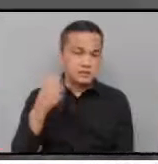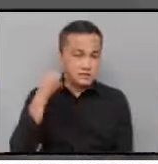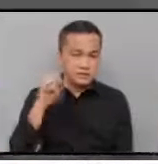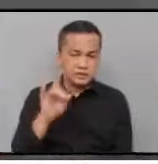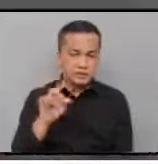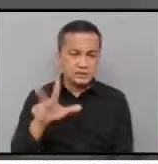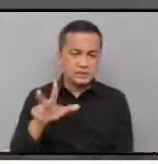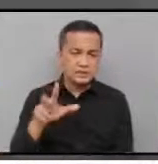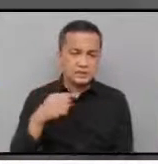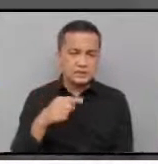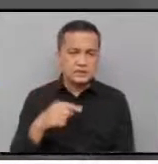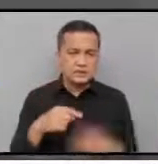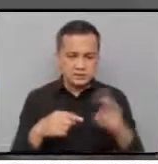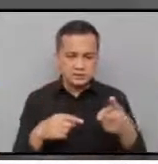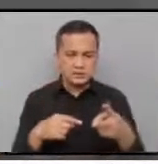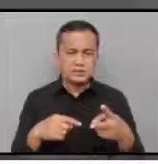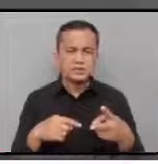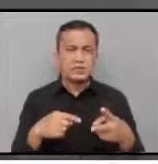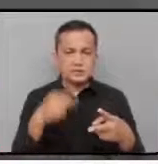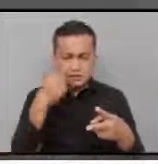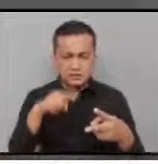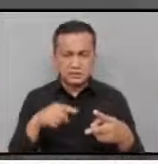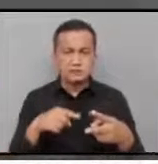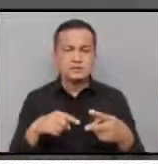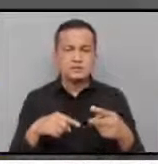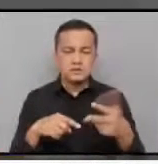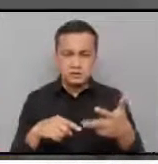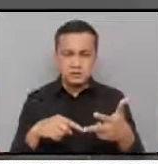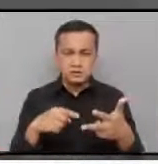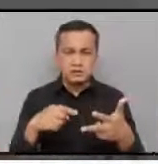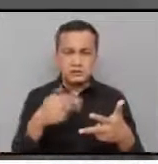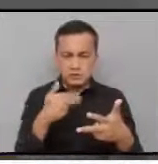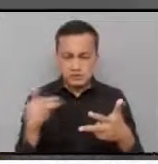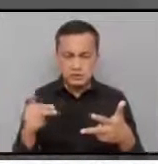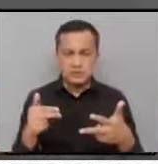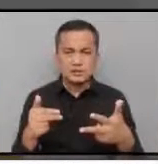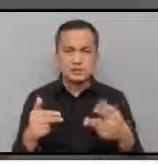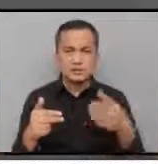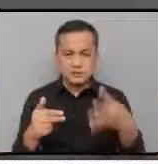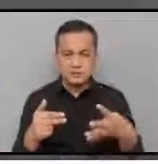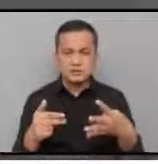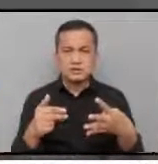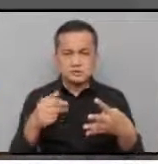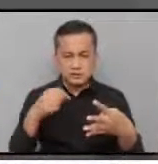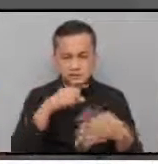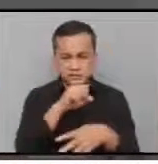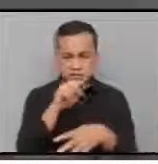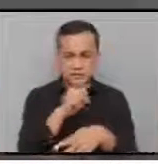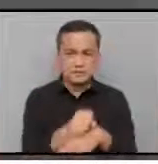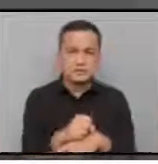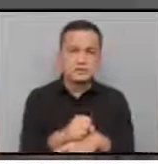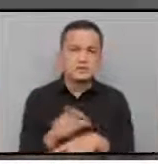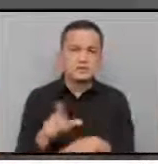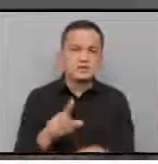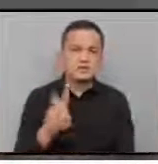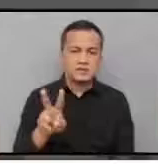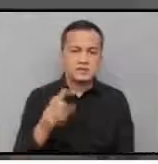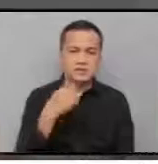ang Indonesia at Singapore. Nanatili pa rin sa dalawa ang silver na nakuha ng Timor-Leste.